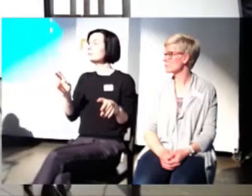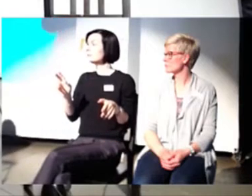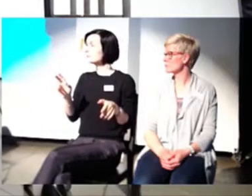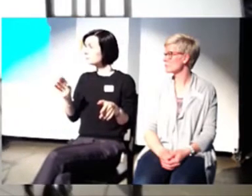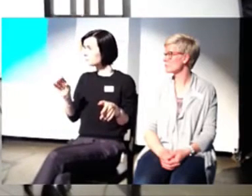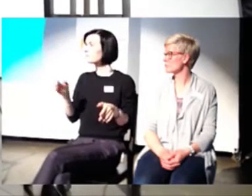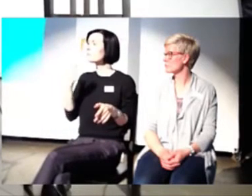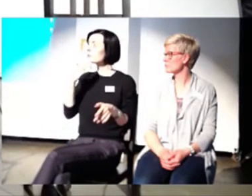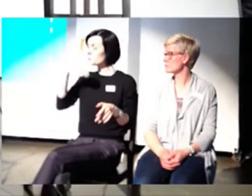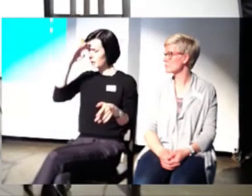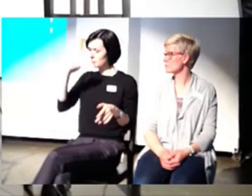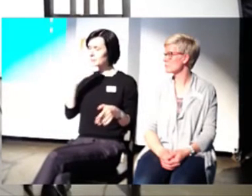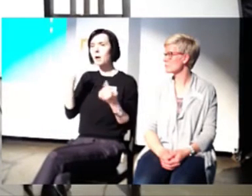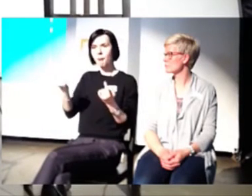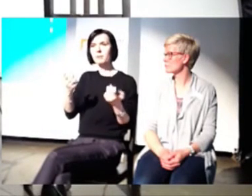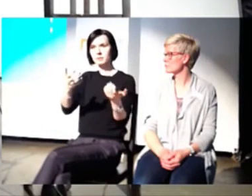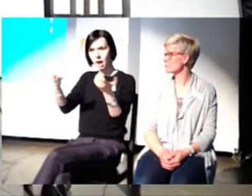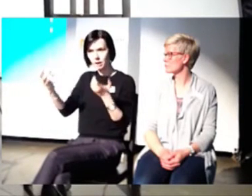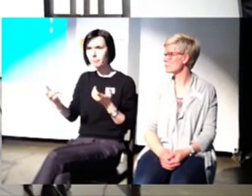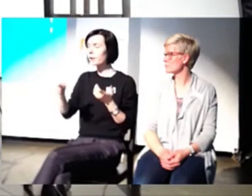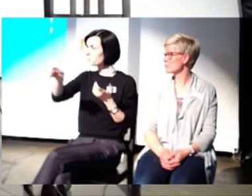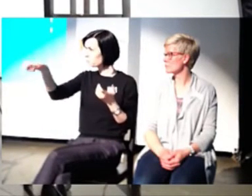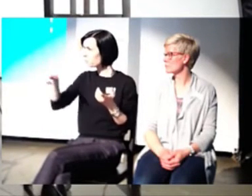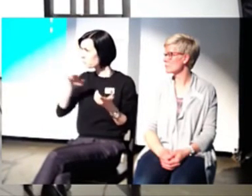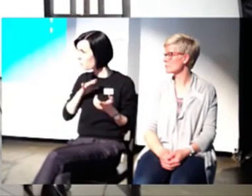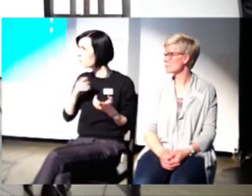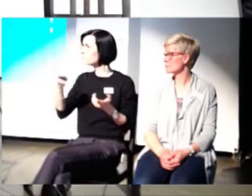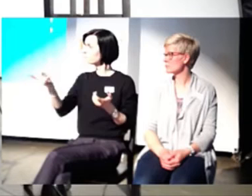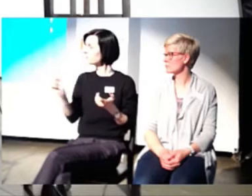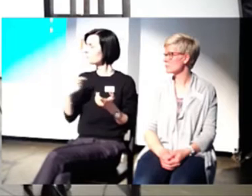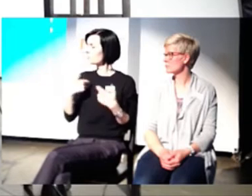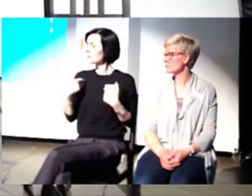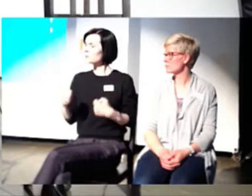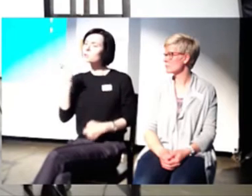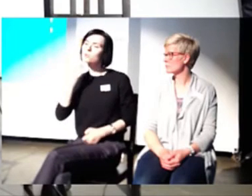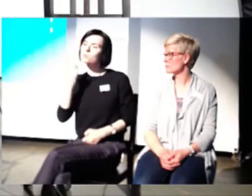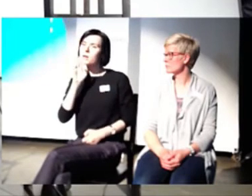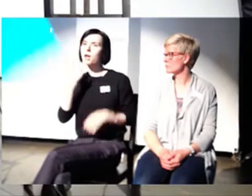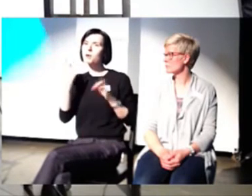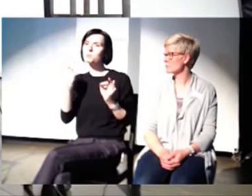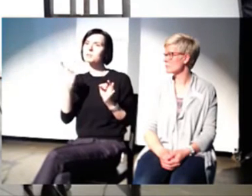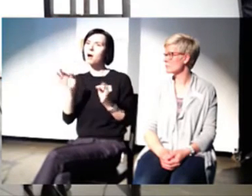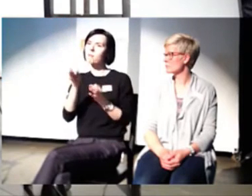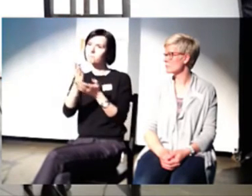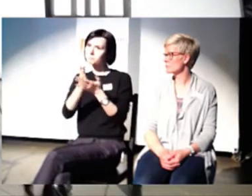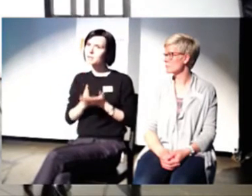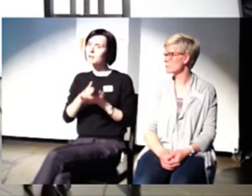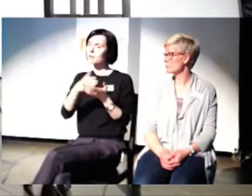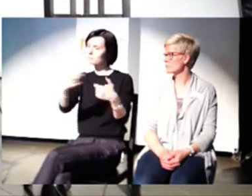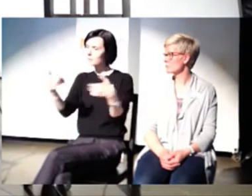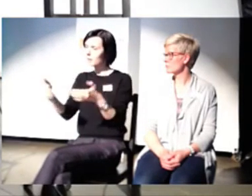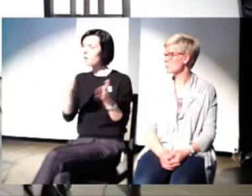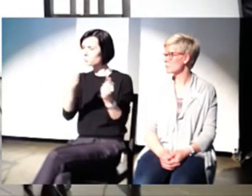niitä tarpeita on, että miten nämä asiat parhaiten järjestellään. Meidän kaikki tilat on sellaisia, että niihin